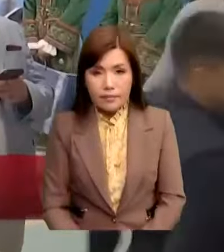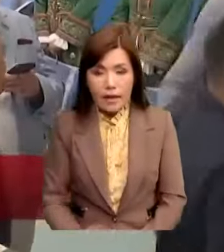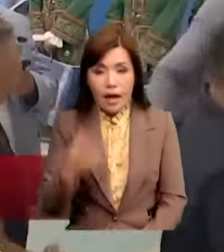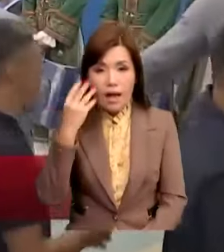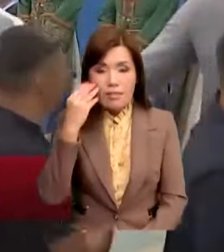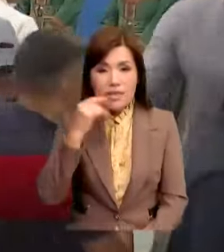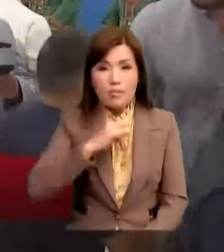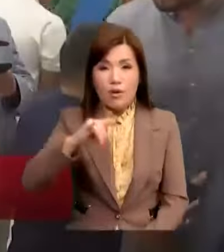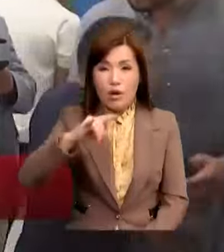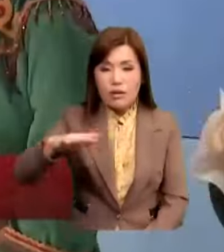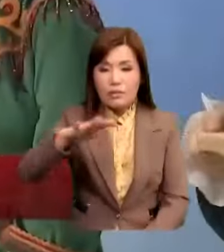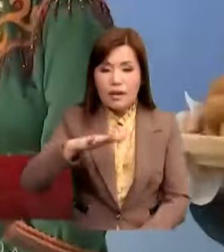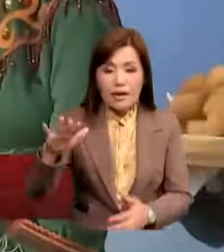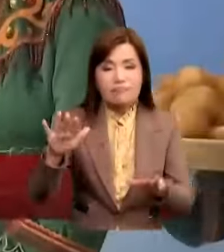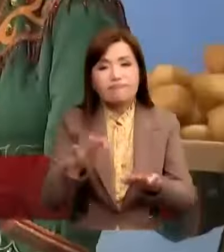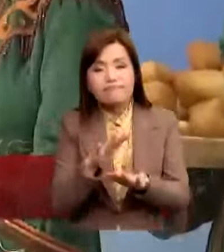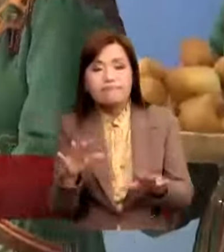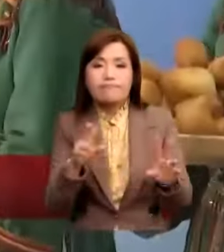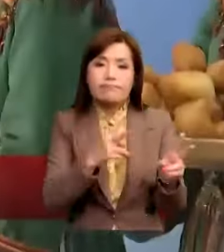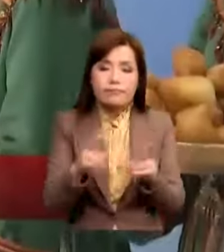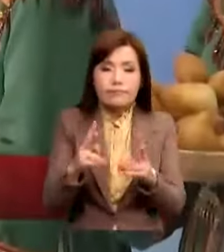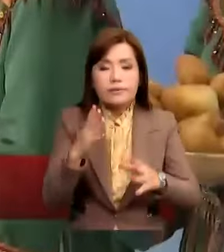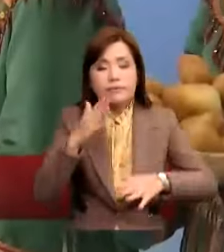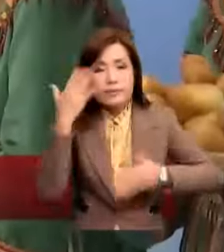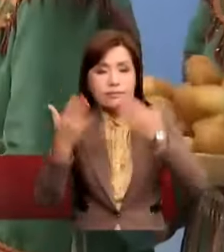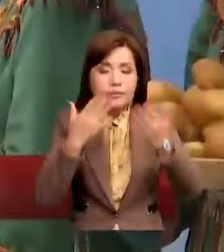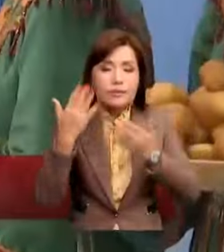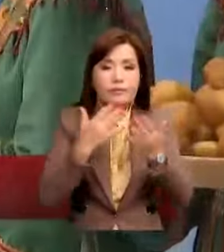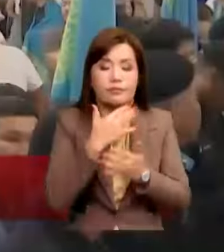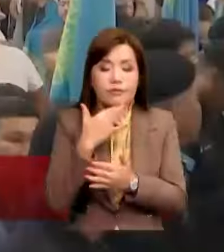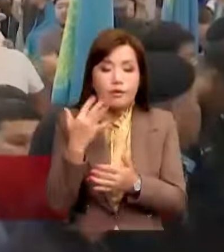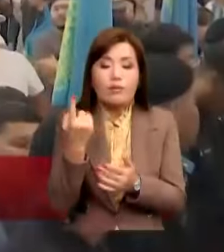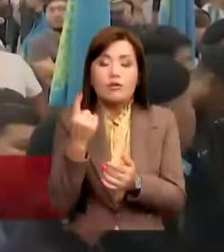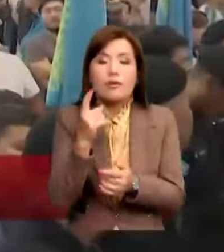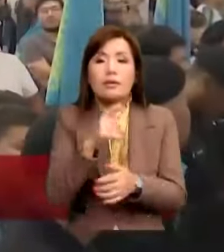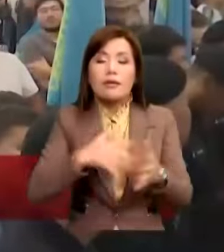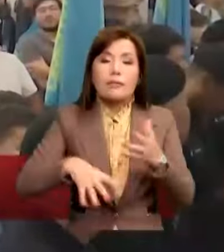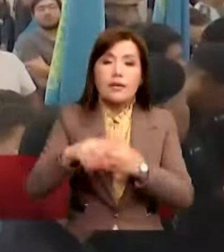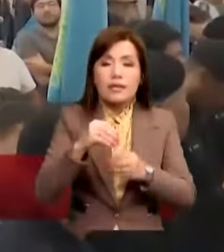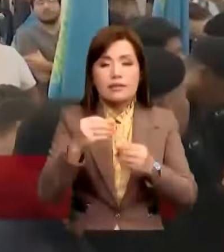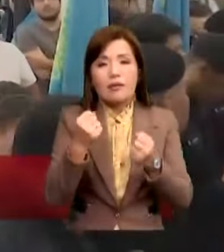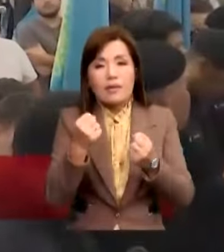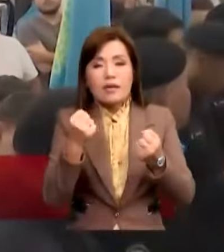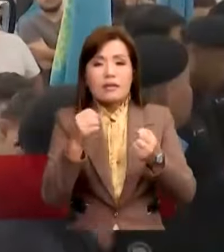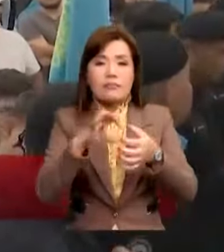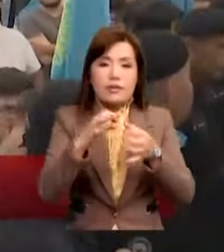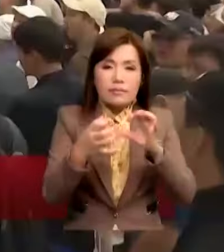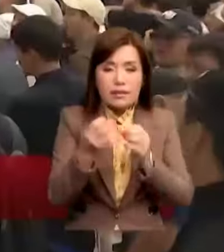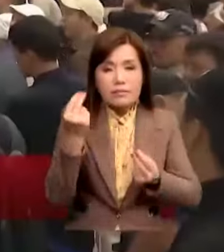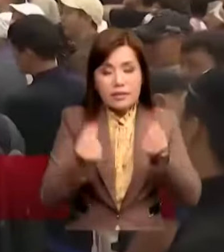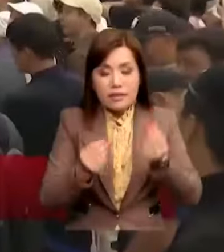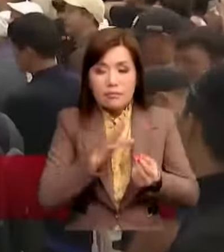Алматы әуежайы соңғы уақытта әнмен бидің жақсы көңіл күйдің ордасына айналды. Өйткені дүйімел Париж олимпиадасында өздері жанкүйер